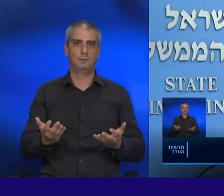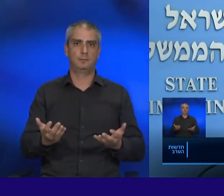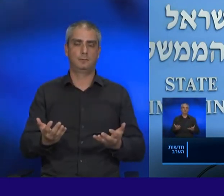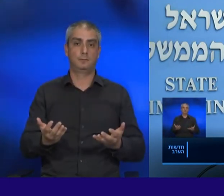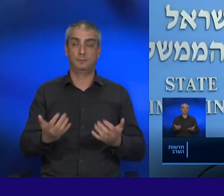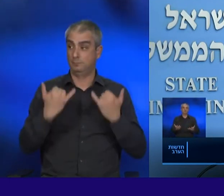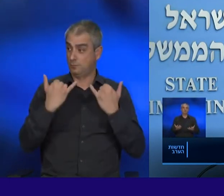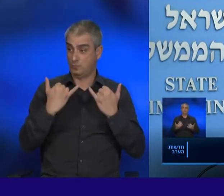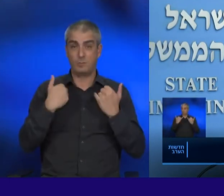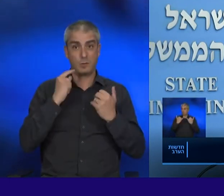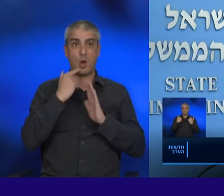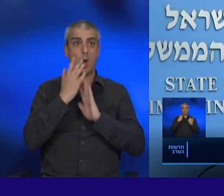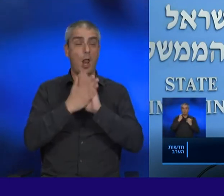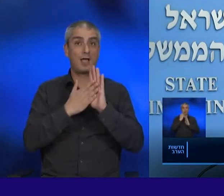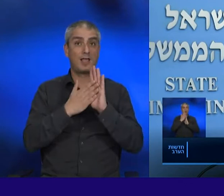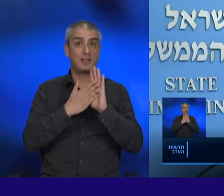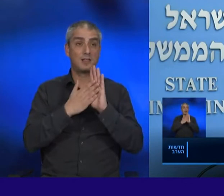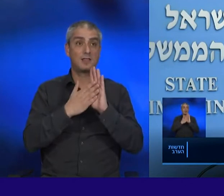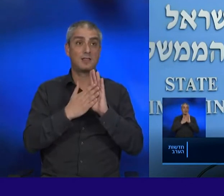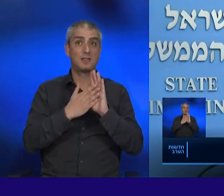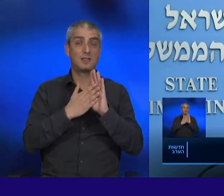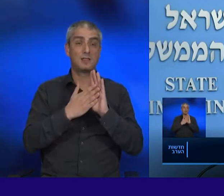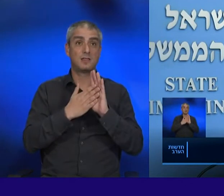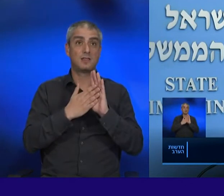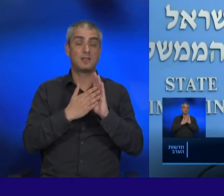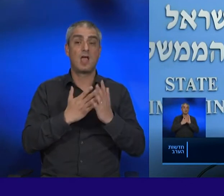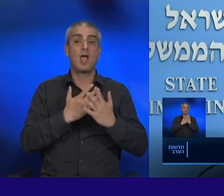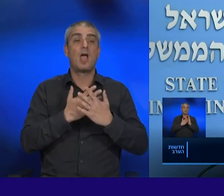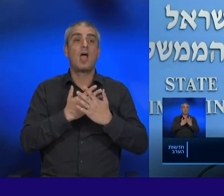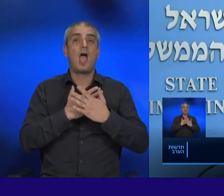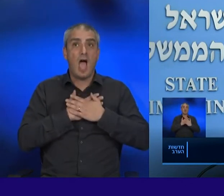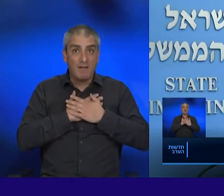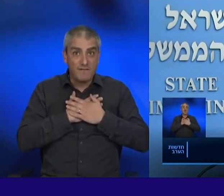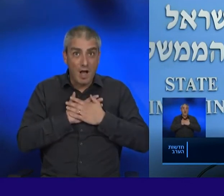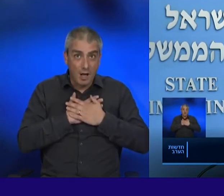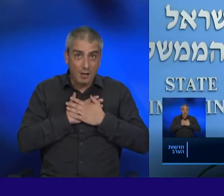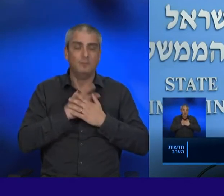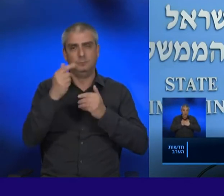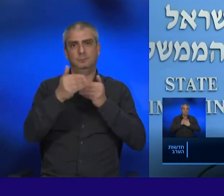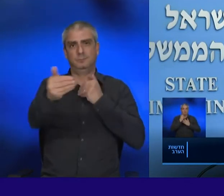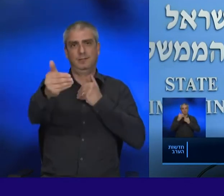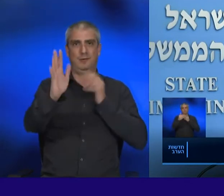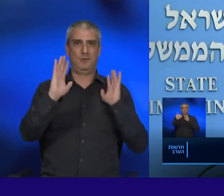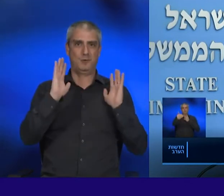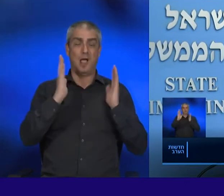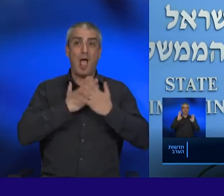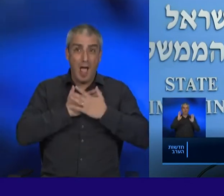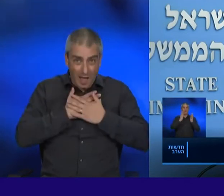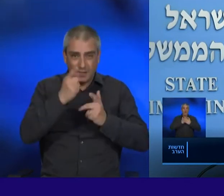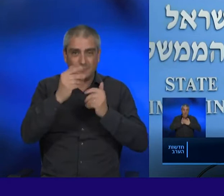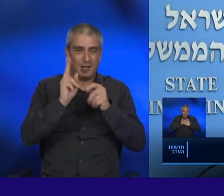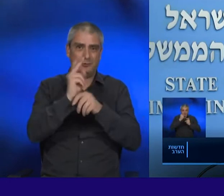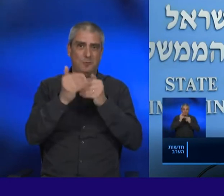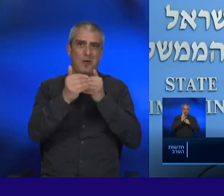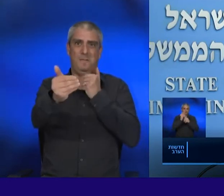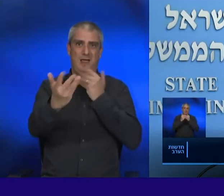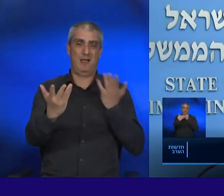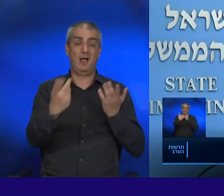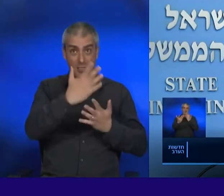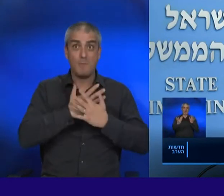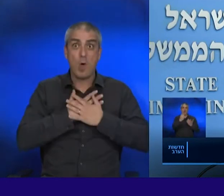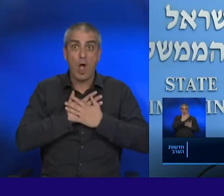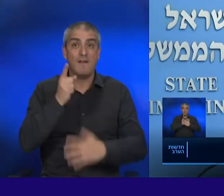היום אני יכול להגיד, אהבה זה ריחוק. אהבה זה ריחוק. אתם